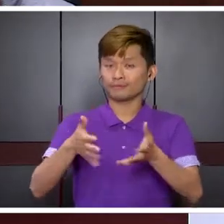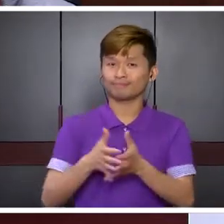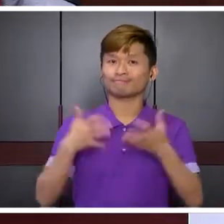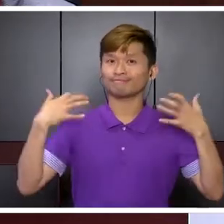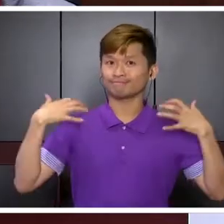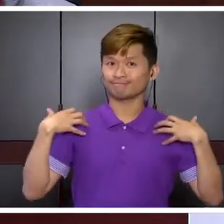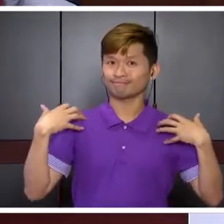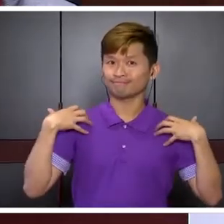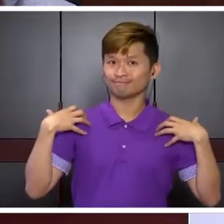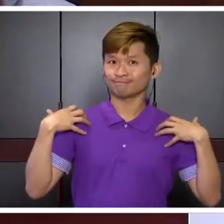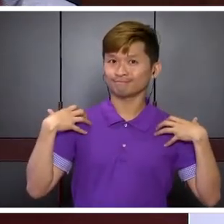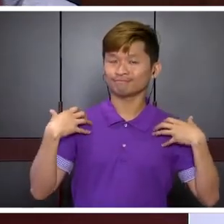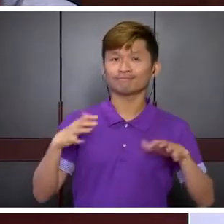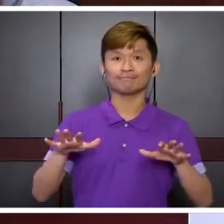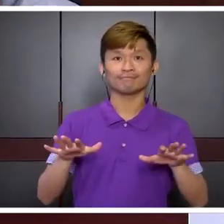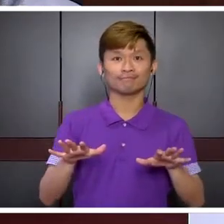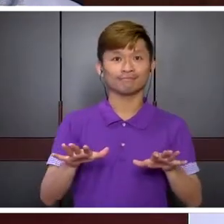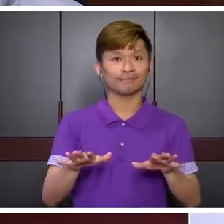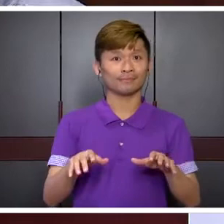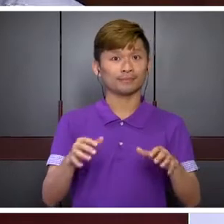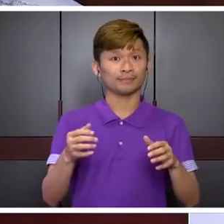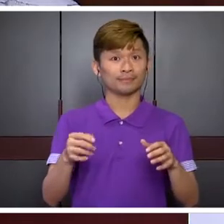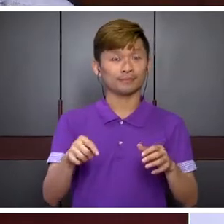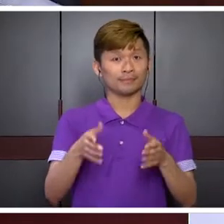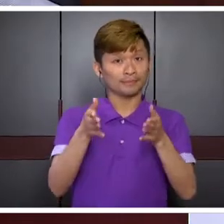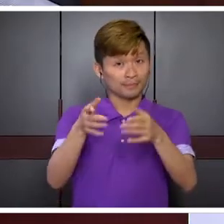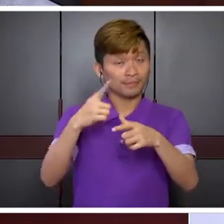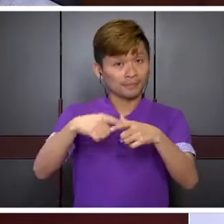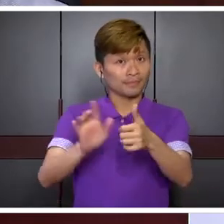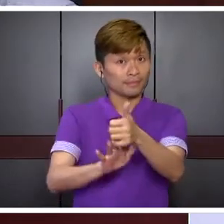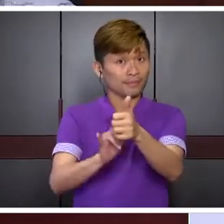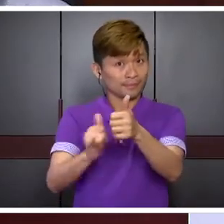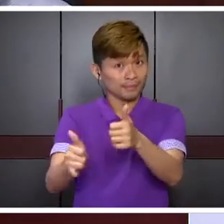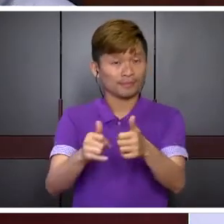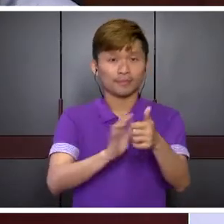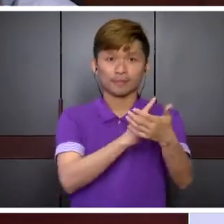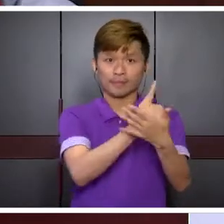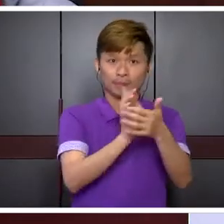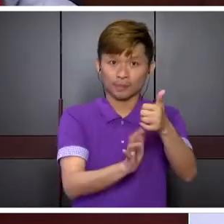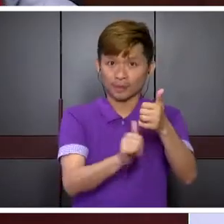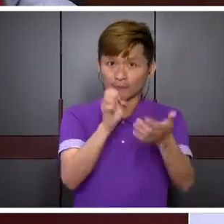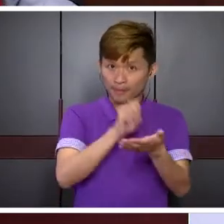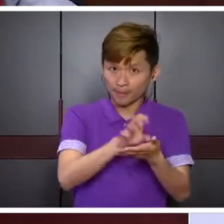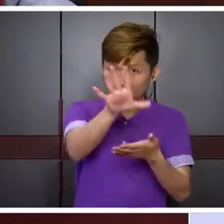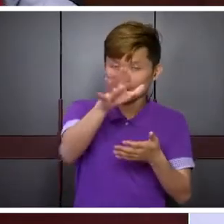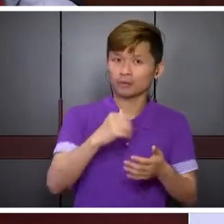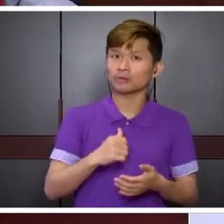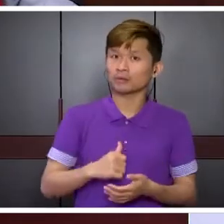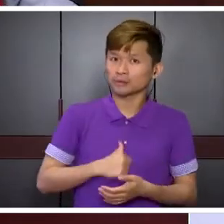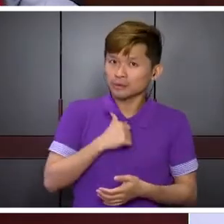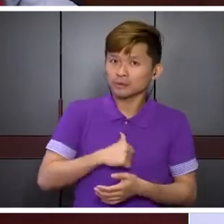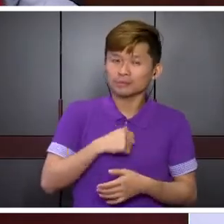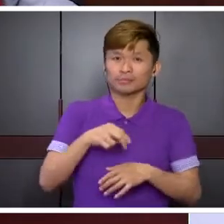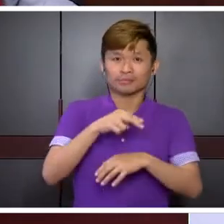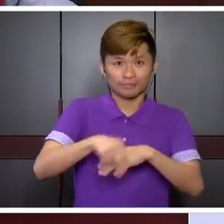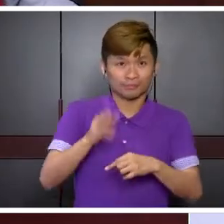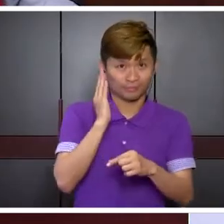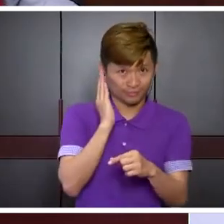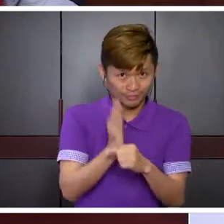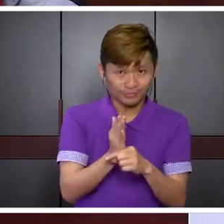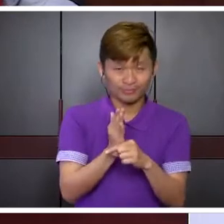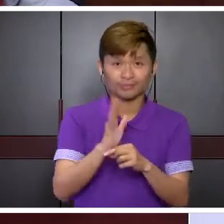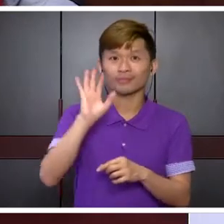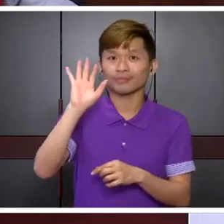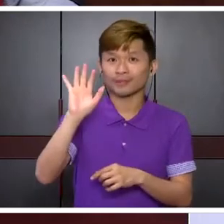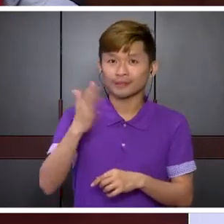所以在这里也跟叶委员还有所有的委员来报告，实际上已经有在进行的过程当中。